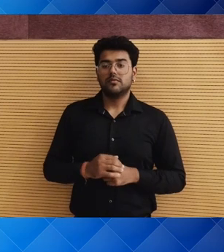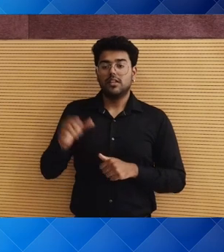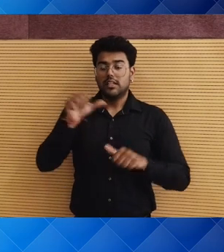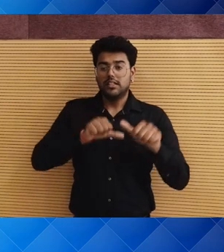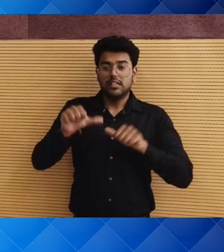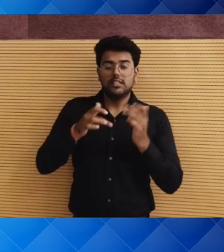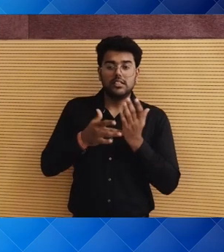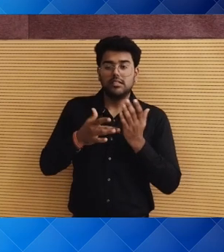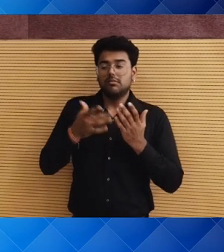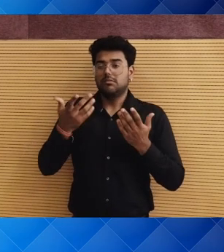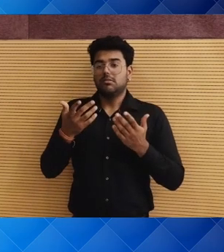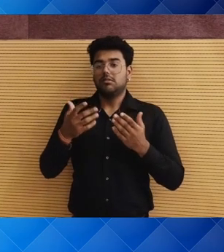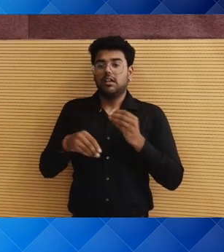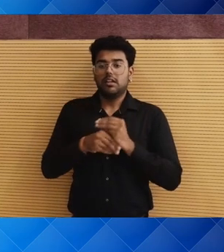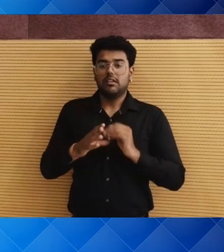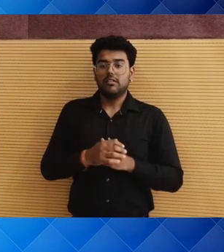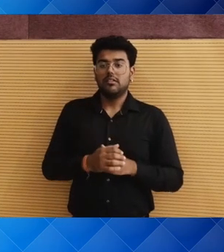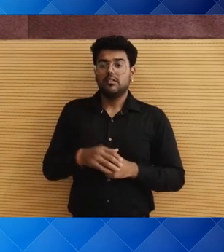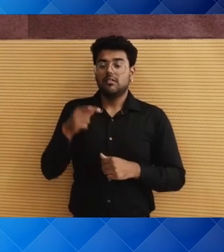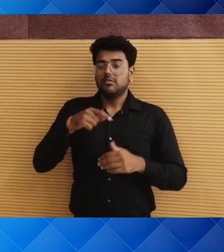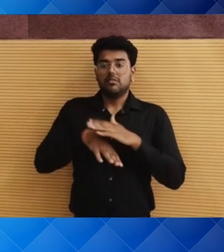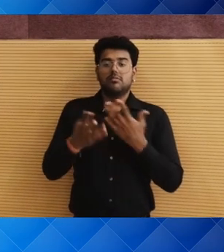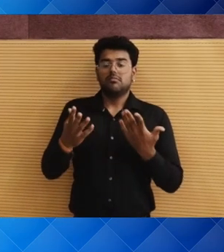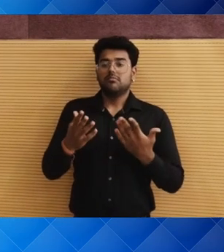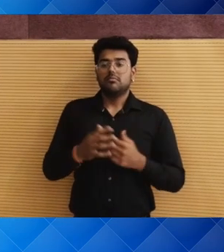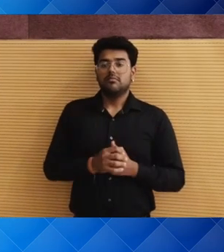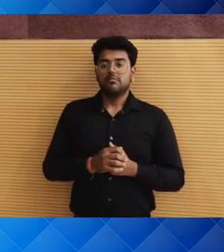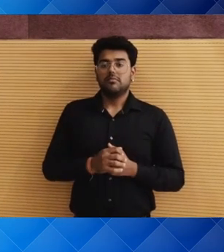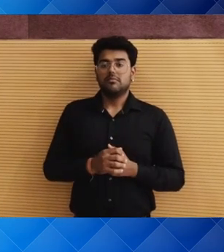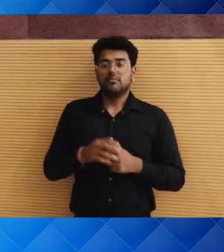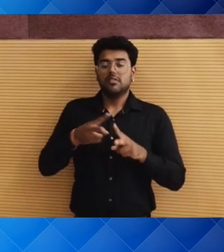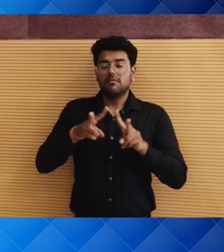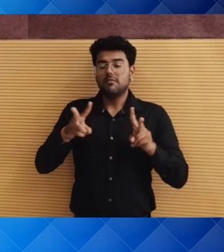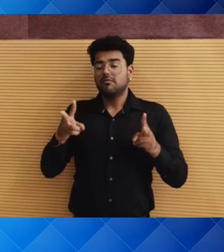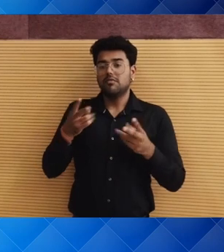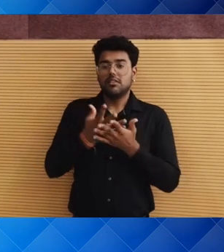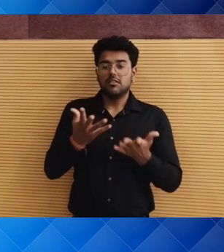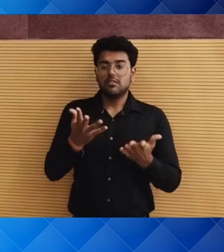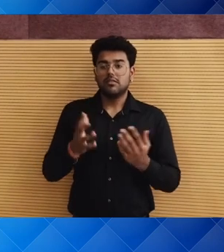विज्ञानमय कोष के बारे में वर्णित किया गया, जिसमें से विजडम, चेतना,